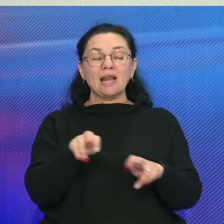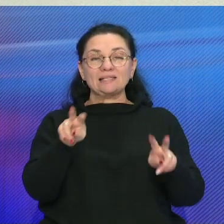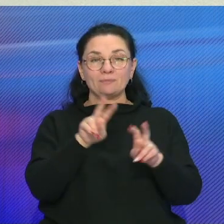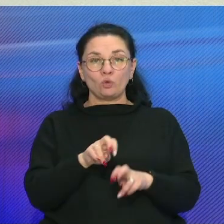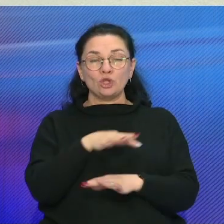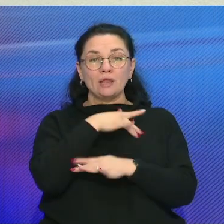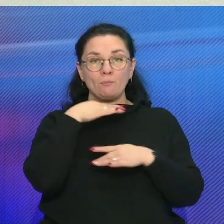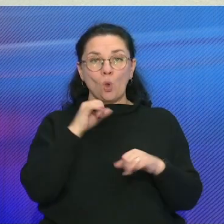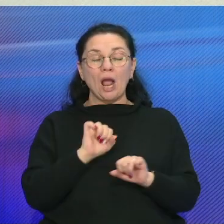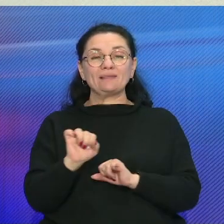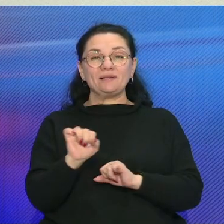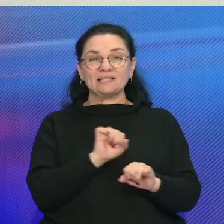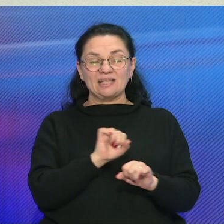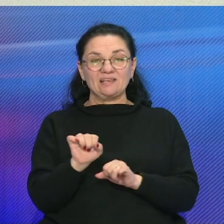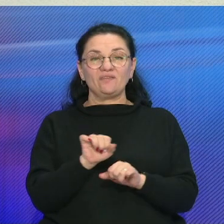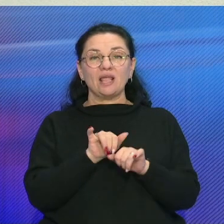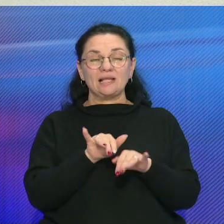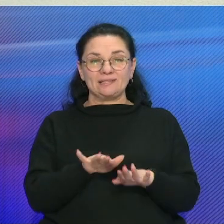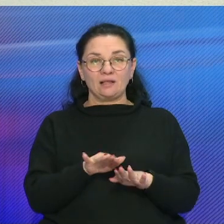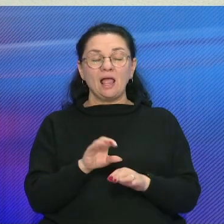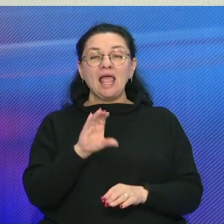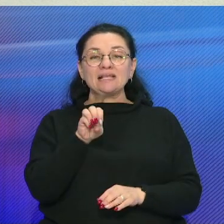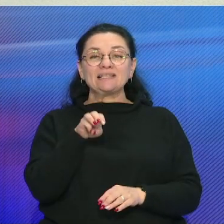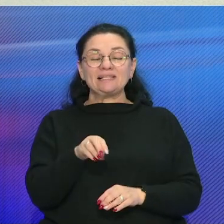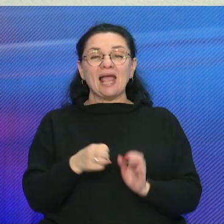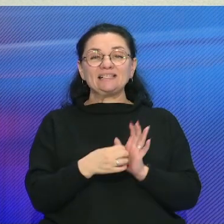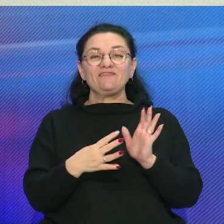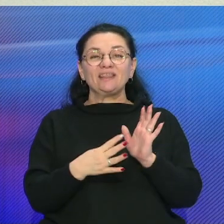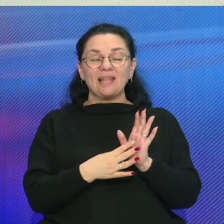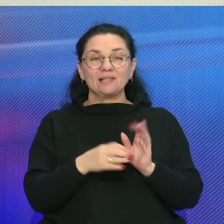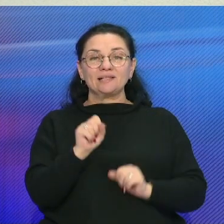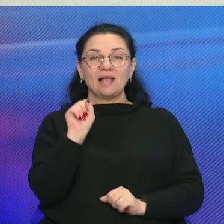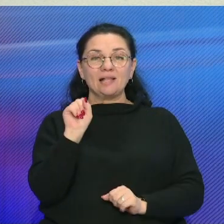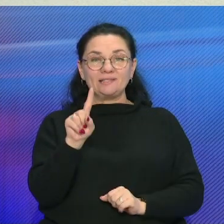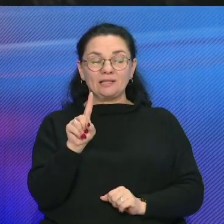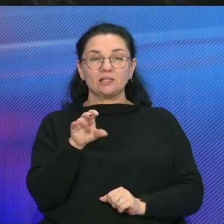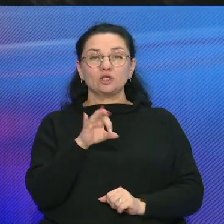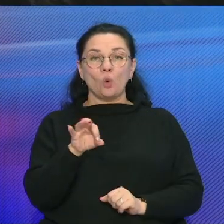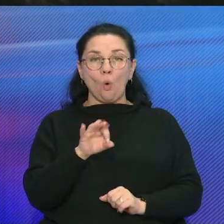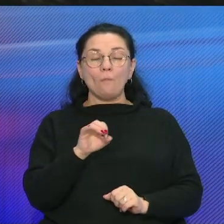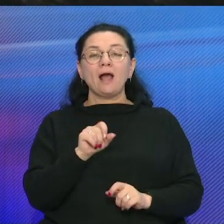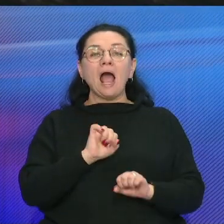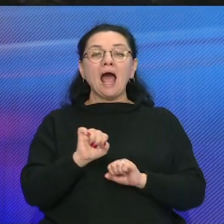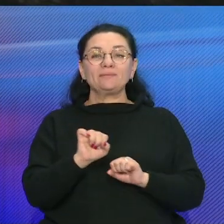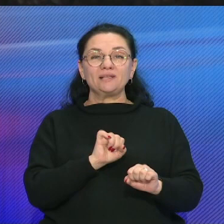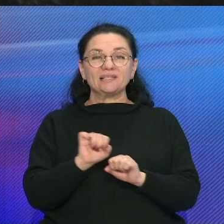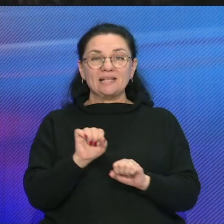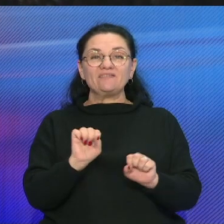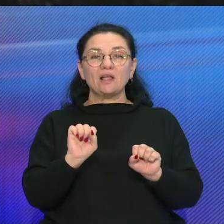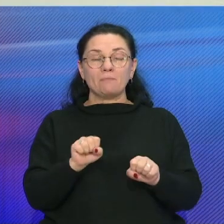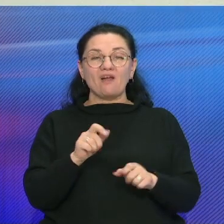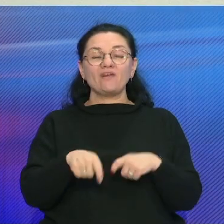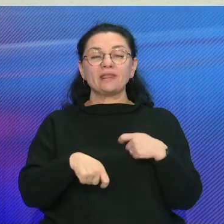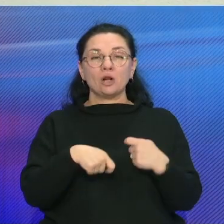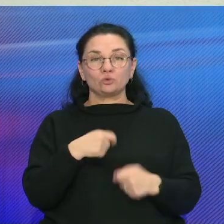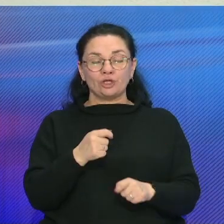административных правонарушений по части 2 статьи 19.11 Кодекса Республики Беларусь о административных правонарушениях. Ознакомиться со списком